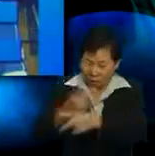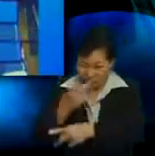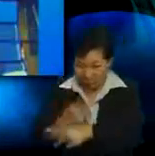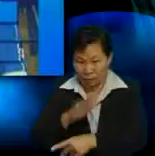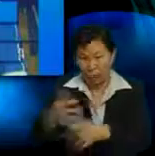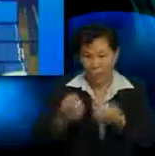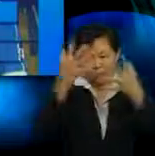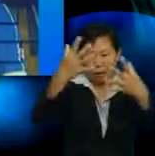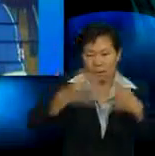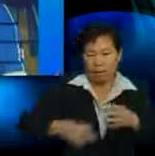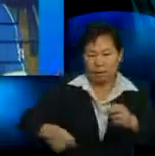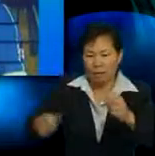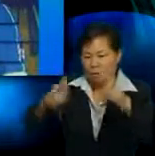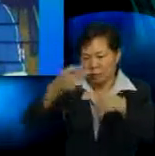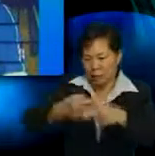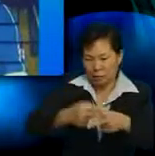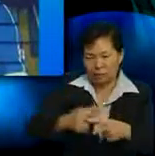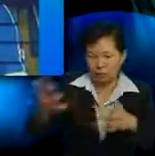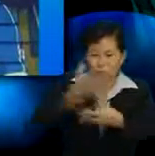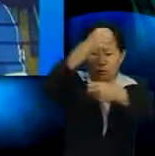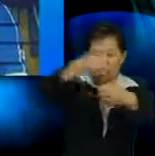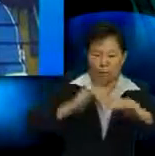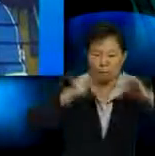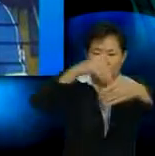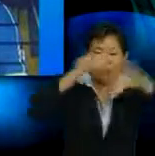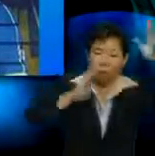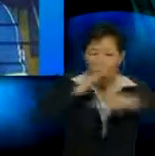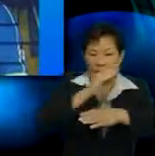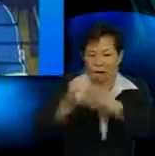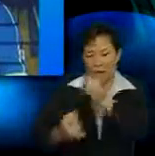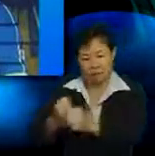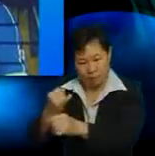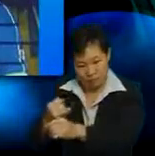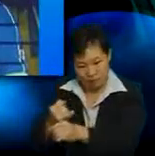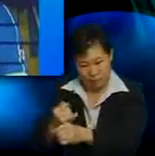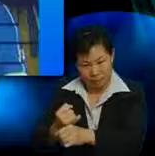Beliau banyak menyandang gelaran juara di peringkat dalam negara mahupun antarabangsa.